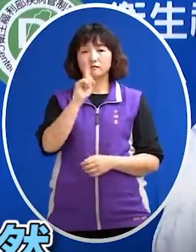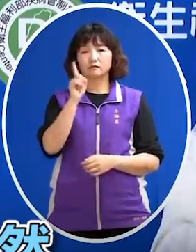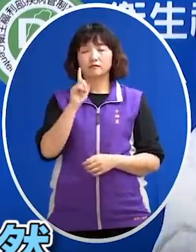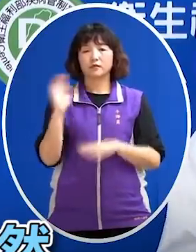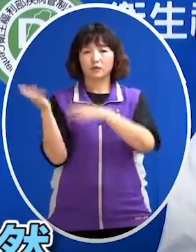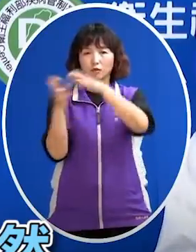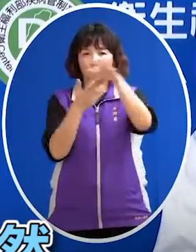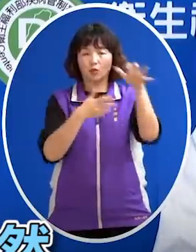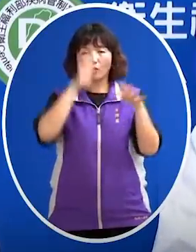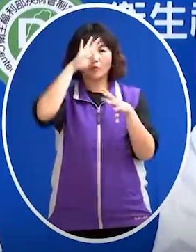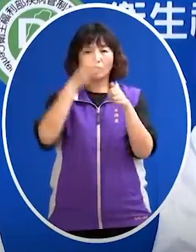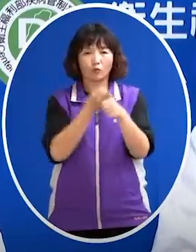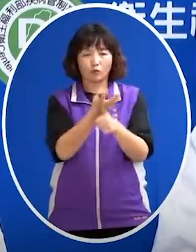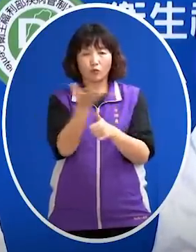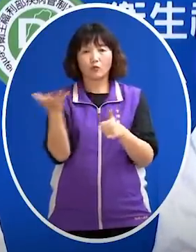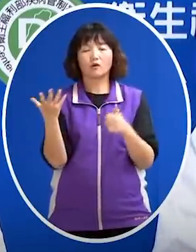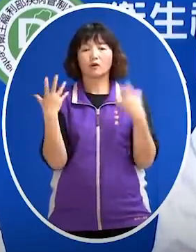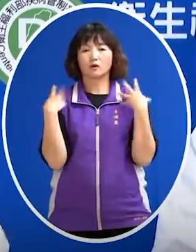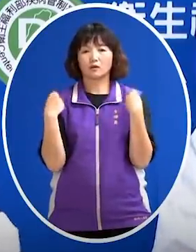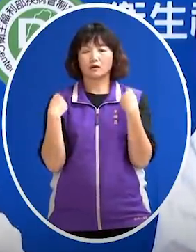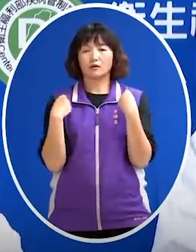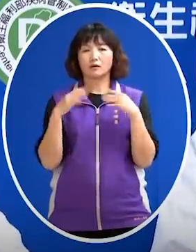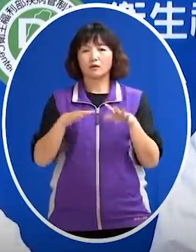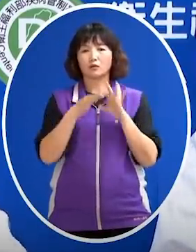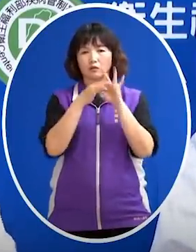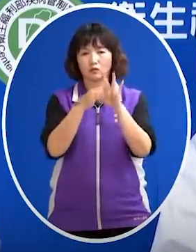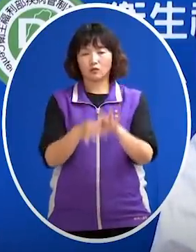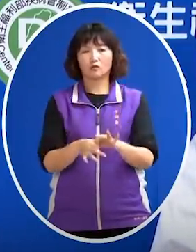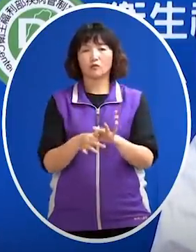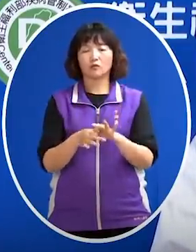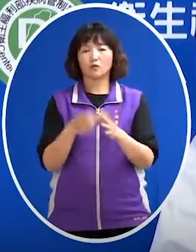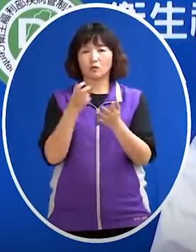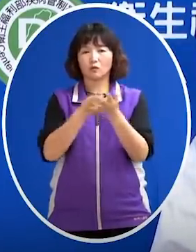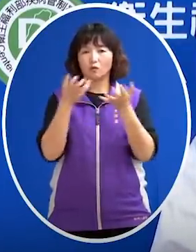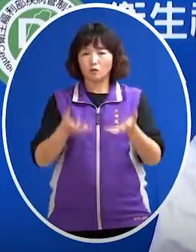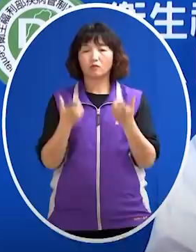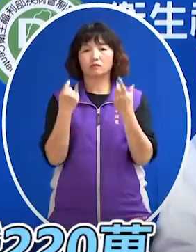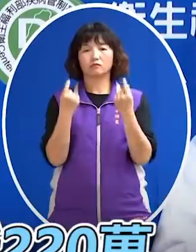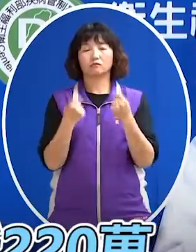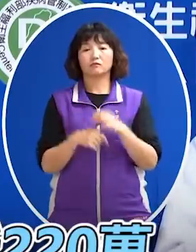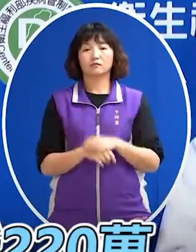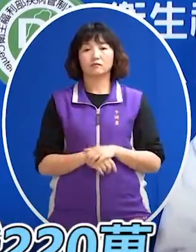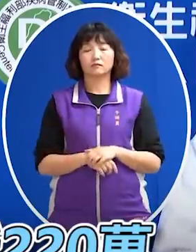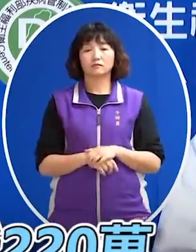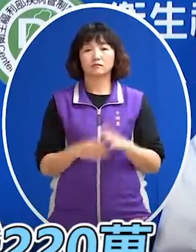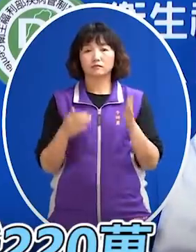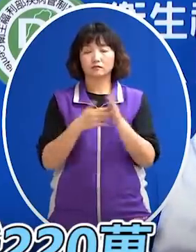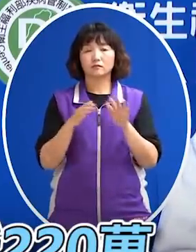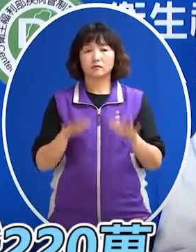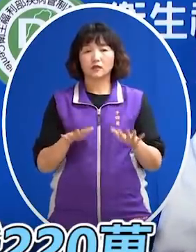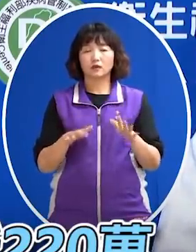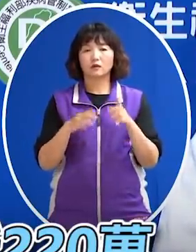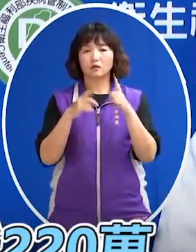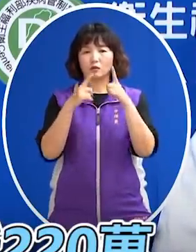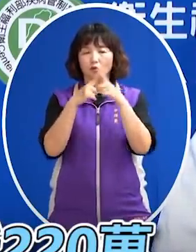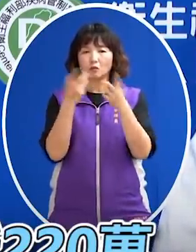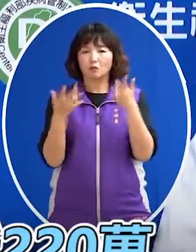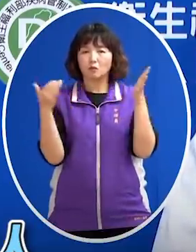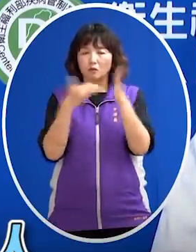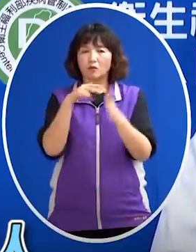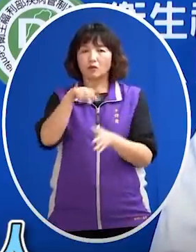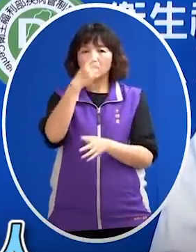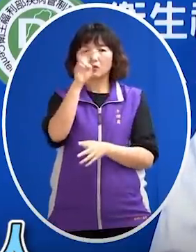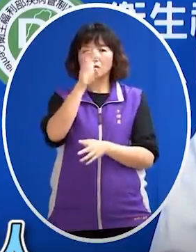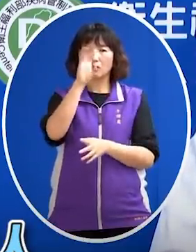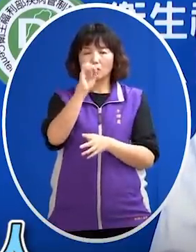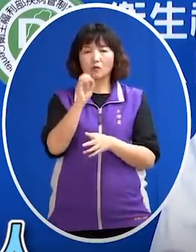世界的疫情仍然在哈在持续在严重中，到现在也感染的人也将近